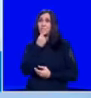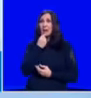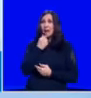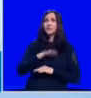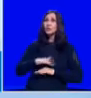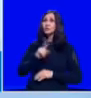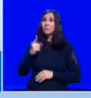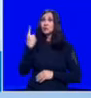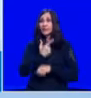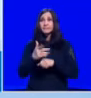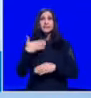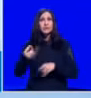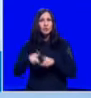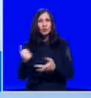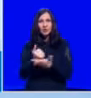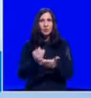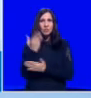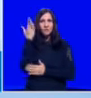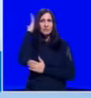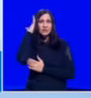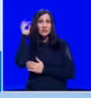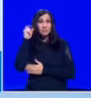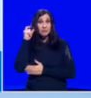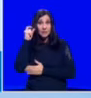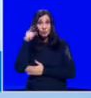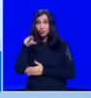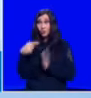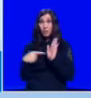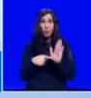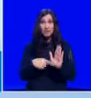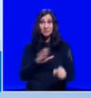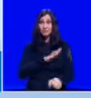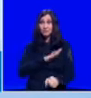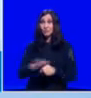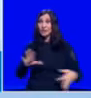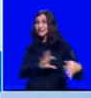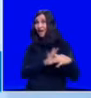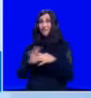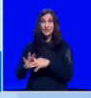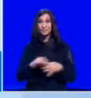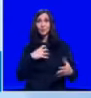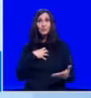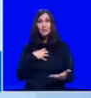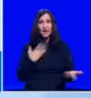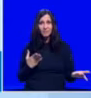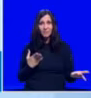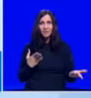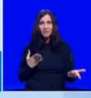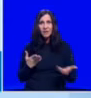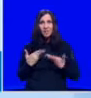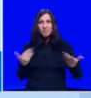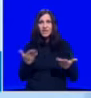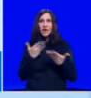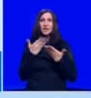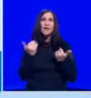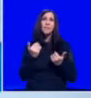седмица само след като е назначен новият министър-председател, той да показва тоталната си зависимост от ГЕРБ. Добре, че това го разбрахме. Обаче,